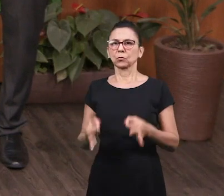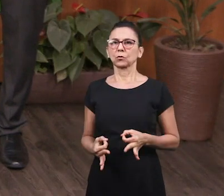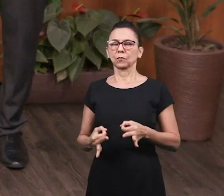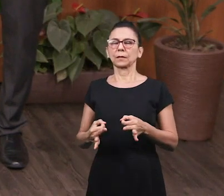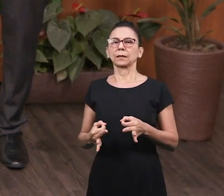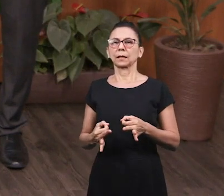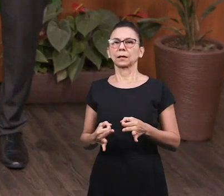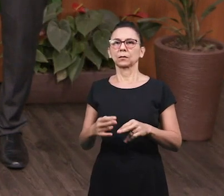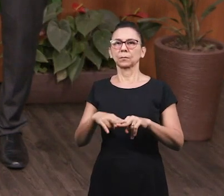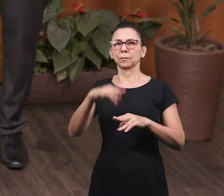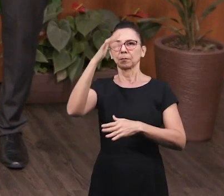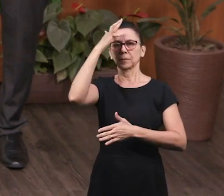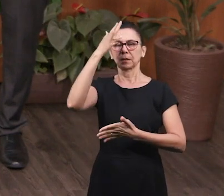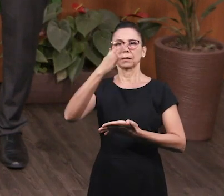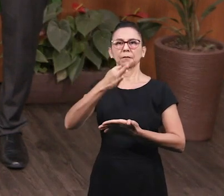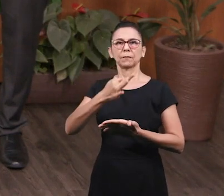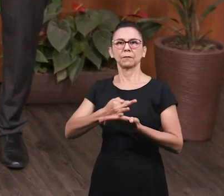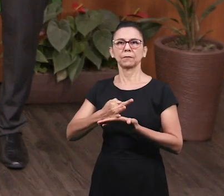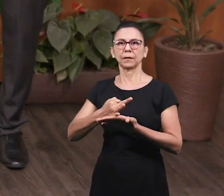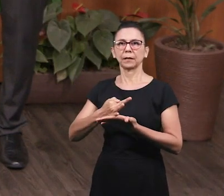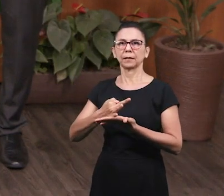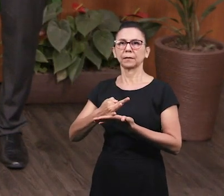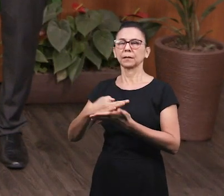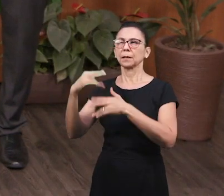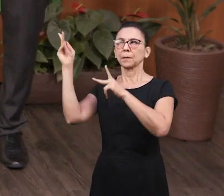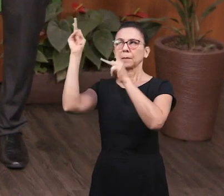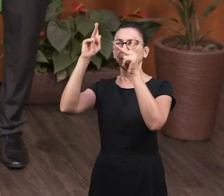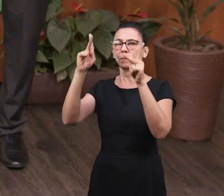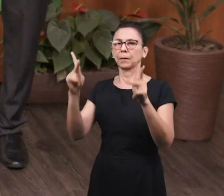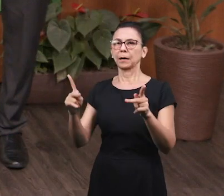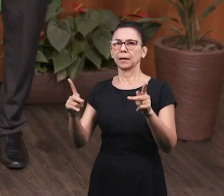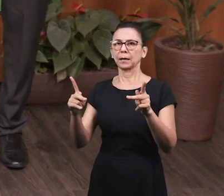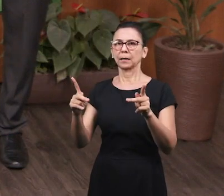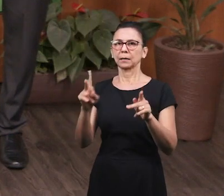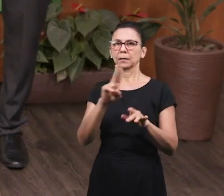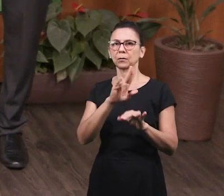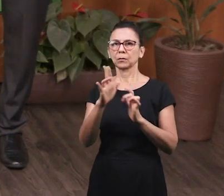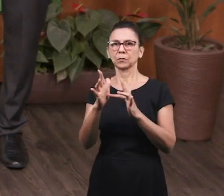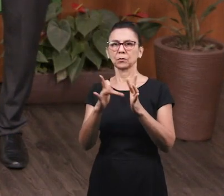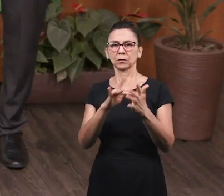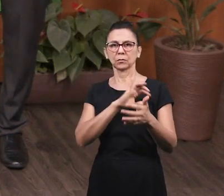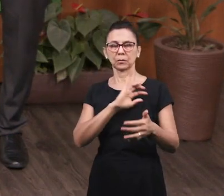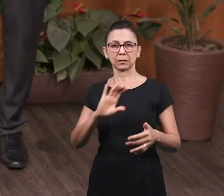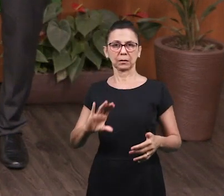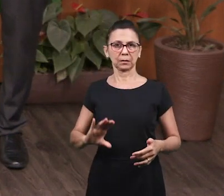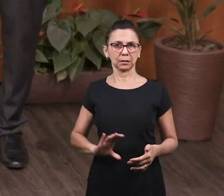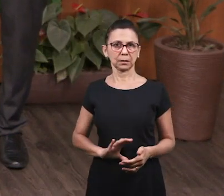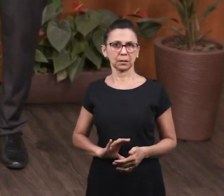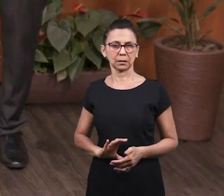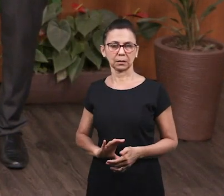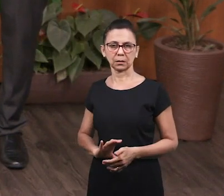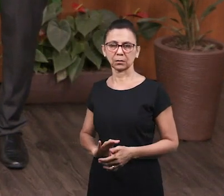foi, ayons paix avec Dieu par notre Seigneur Jésus-Christ.